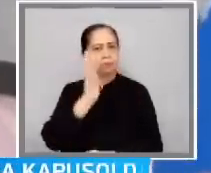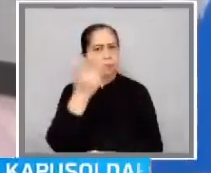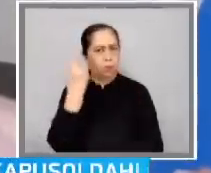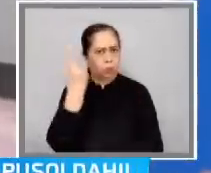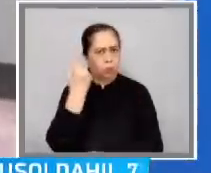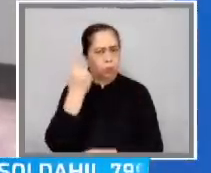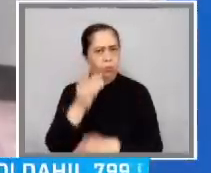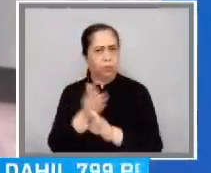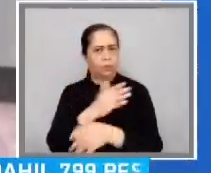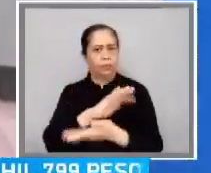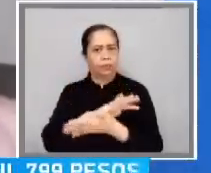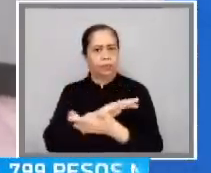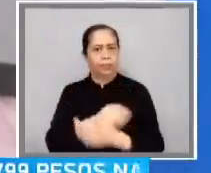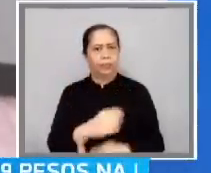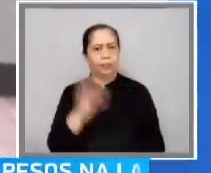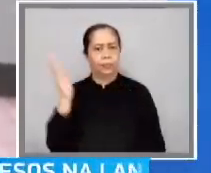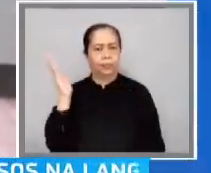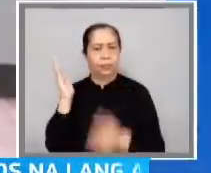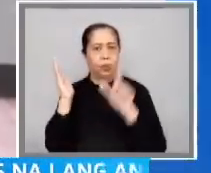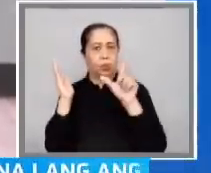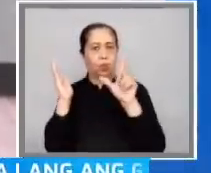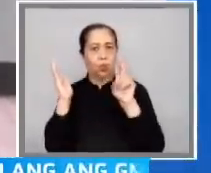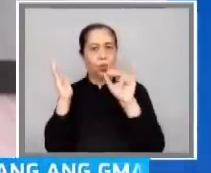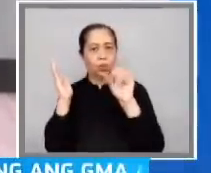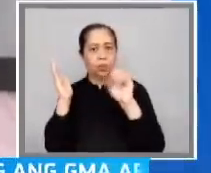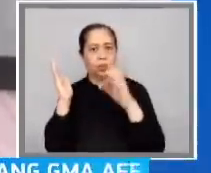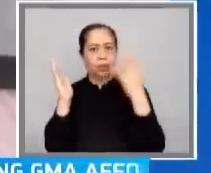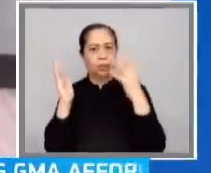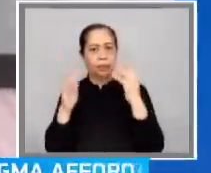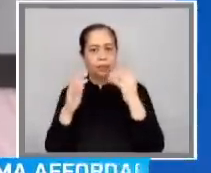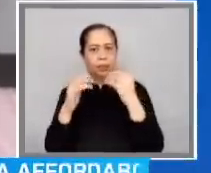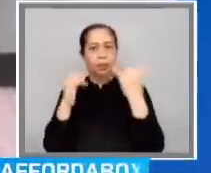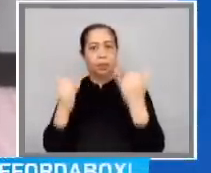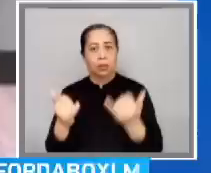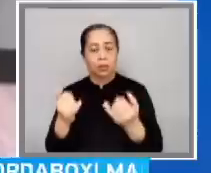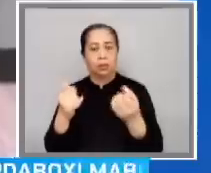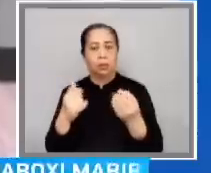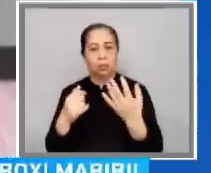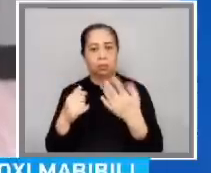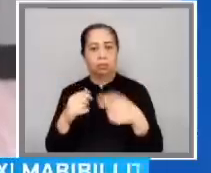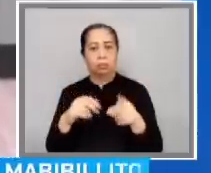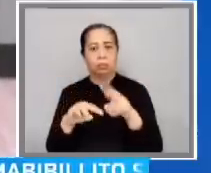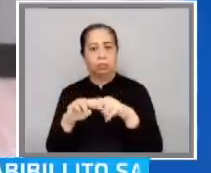ang isa. Ang mga lucis sa dati rati ay 50 pesos ang 10 piraso.